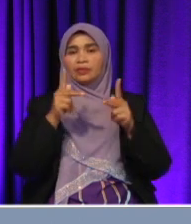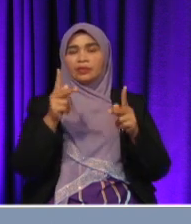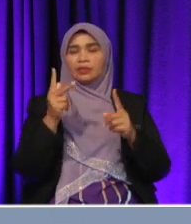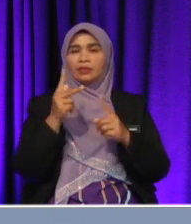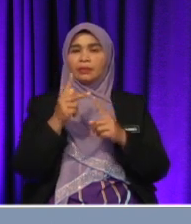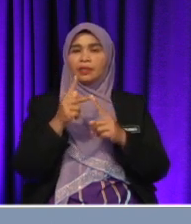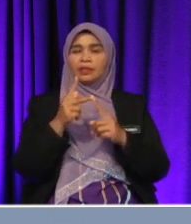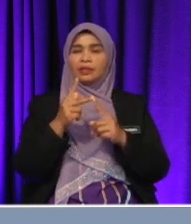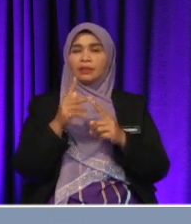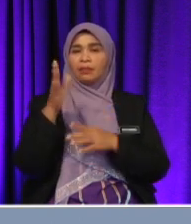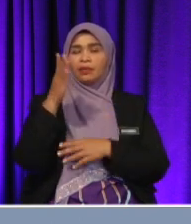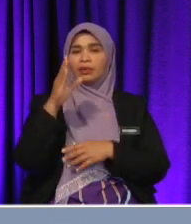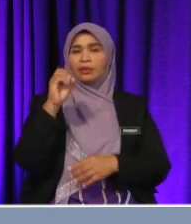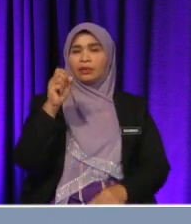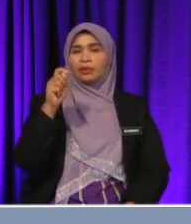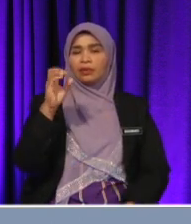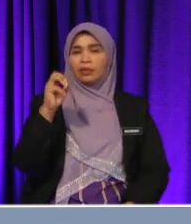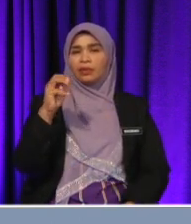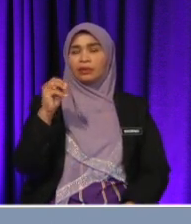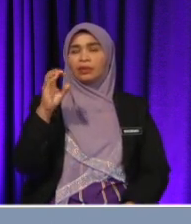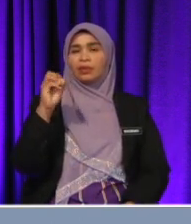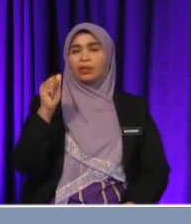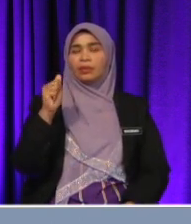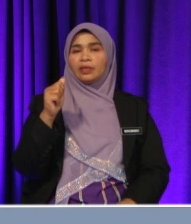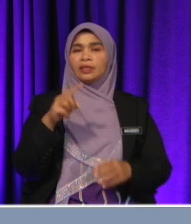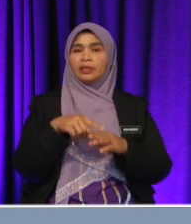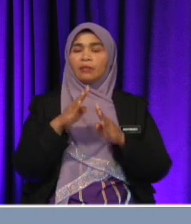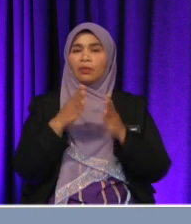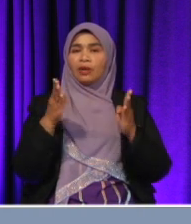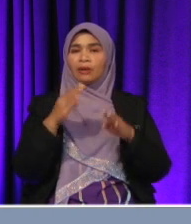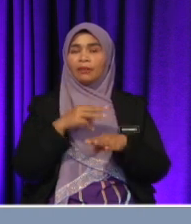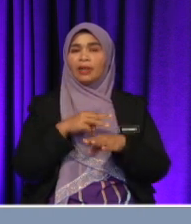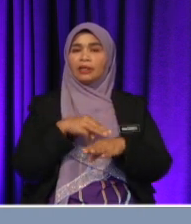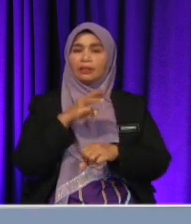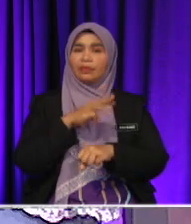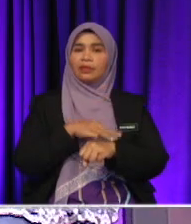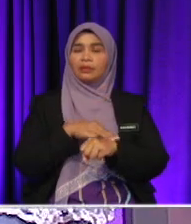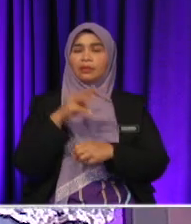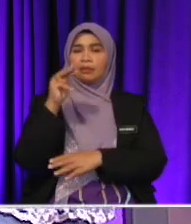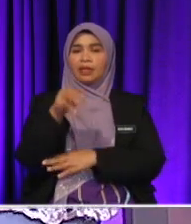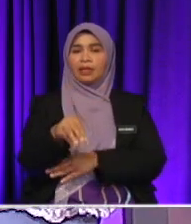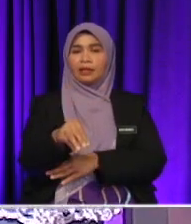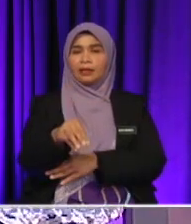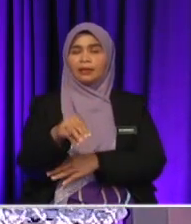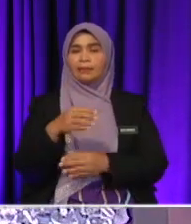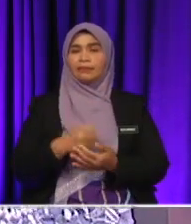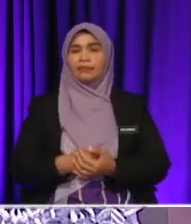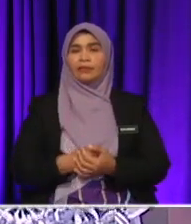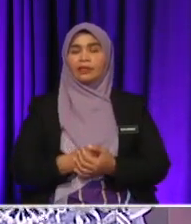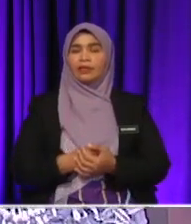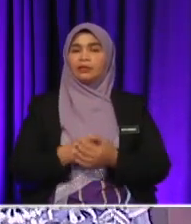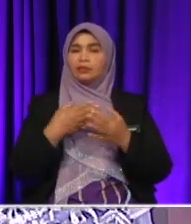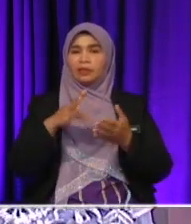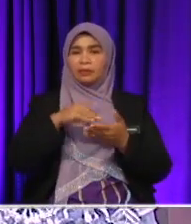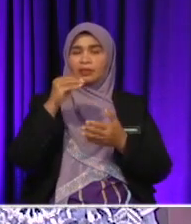kek tes stomatanya dibuka pada waktu malam dan ditutup pada waktu siang Ki murid-murid murid-murid udah belajar sebelum